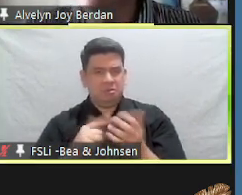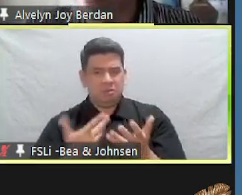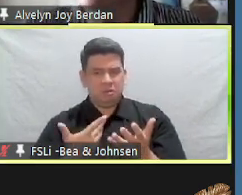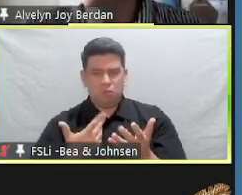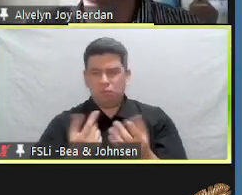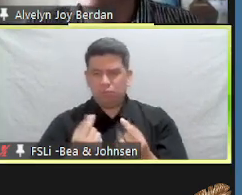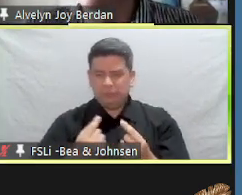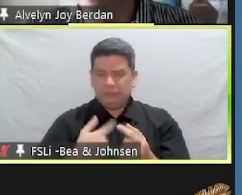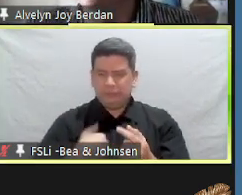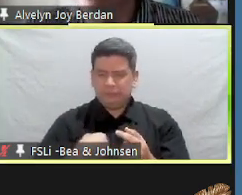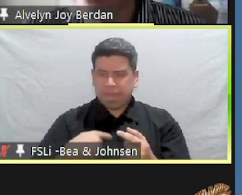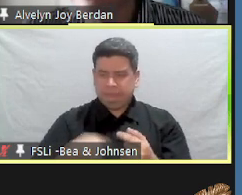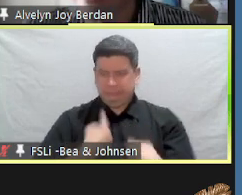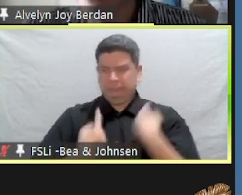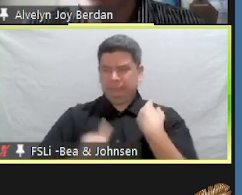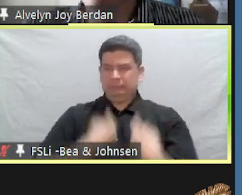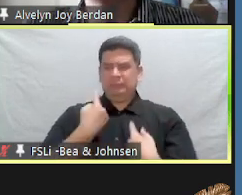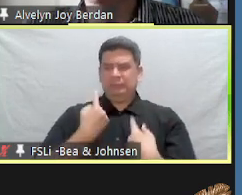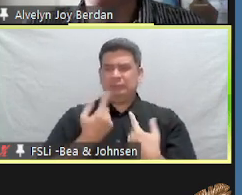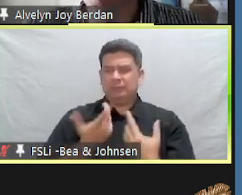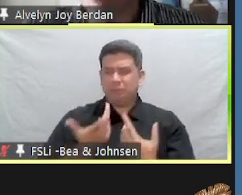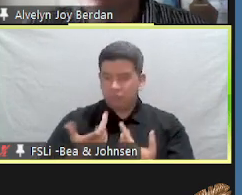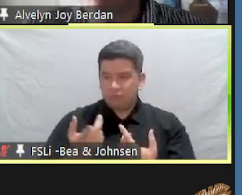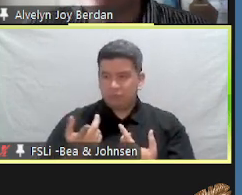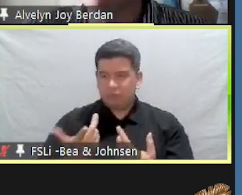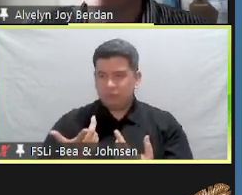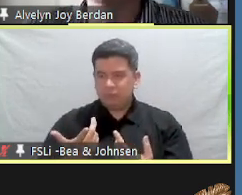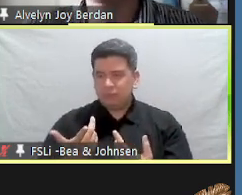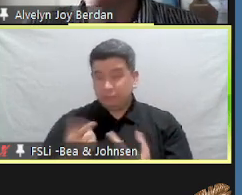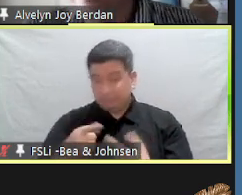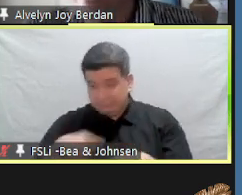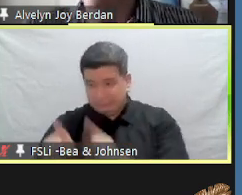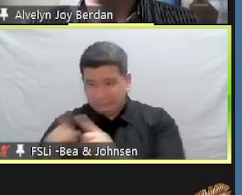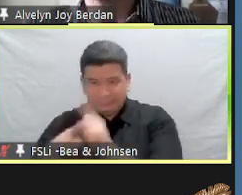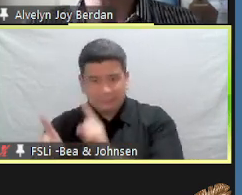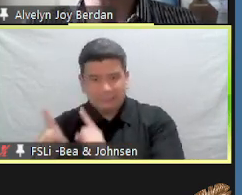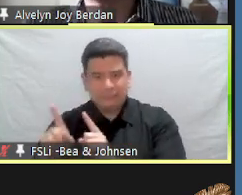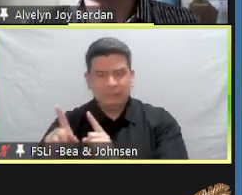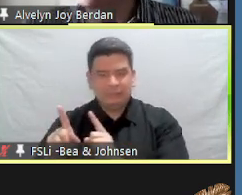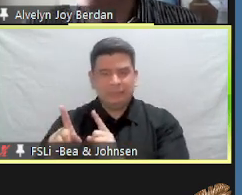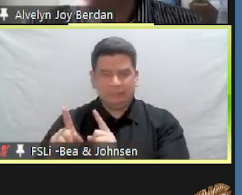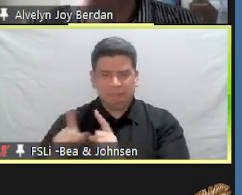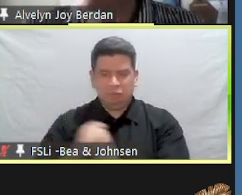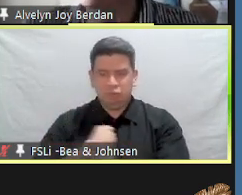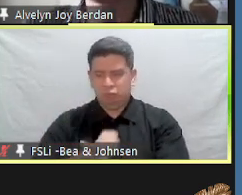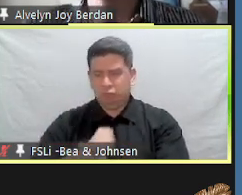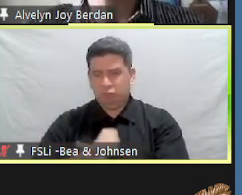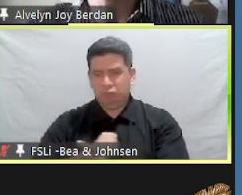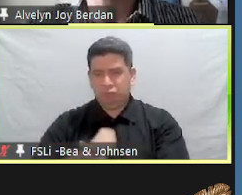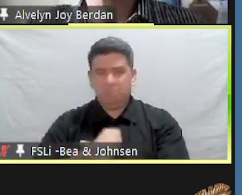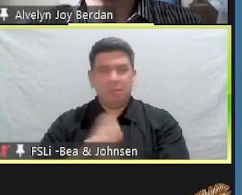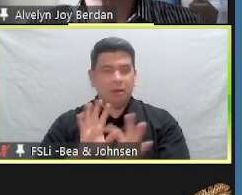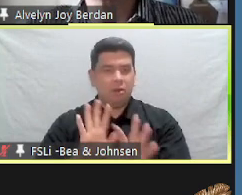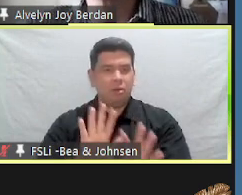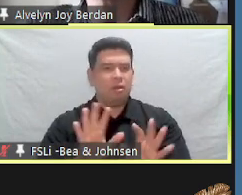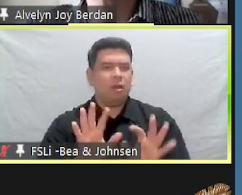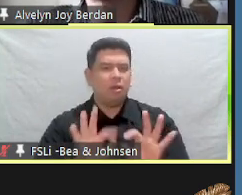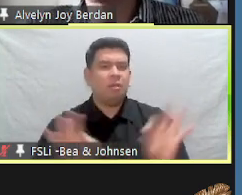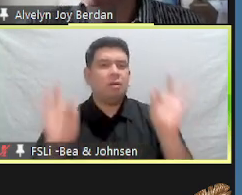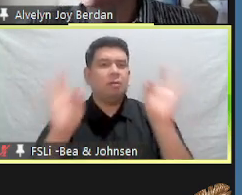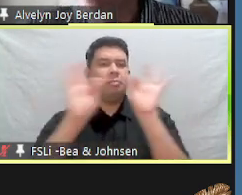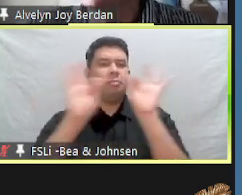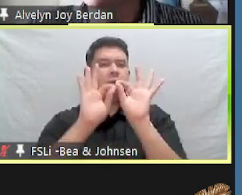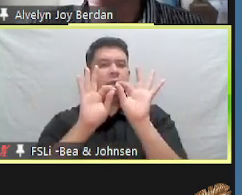kasamang kabataan at mga nakatatanda, ang pagrespeto po sa bawat isa ay isang napakahalagang matiwasay